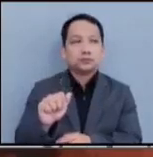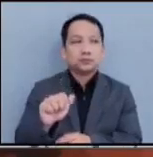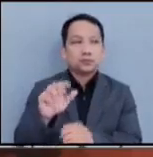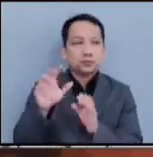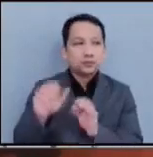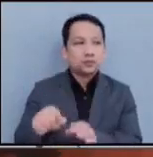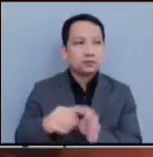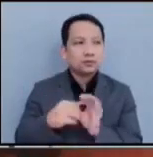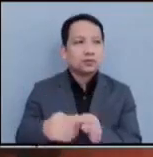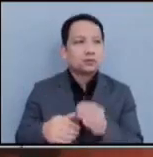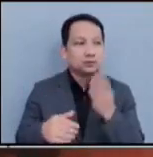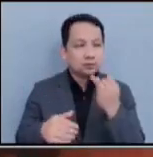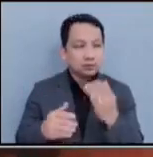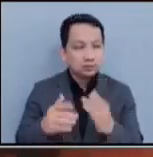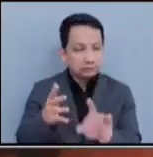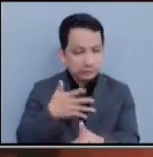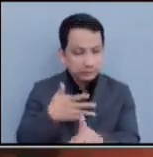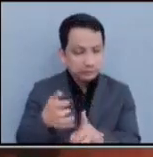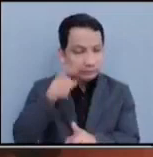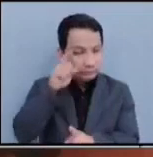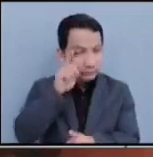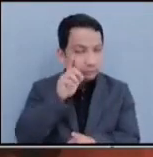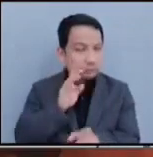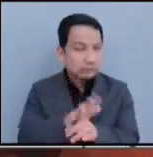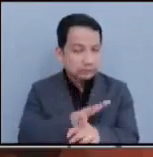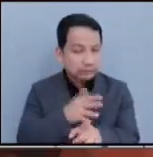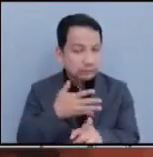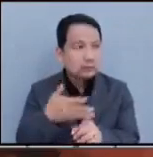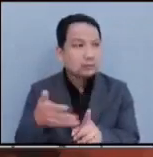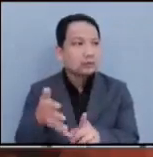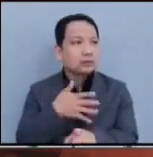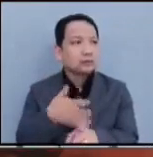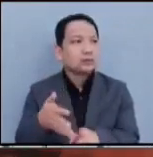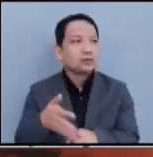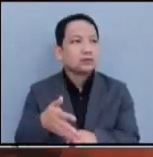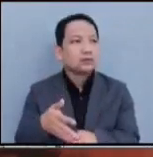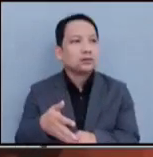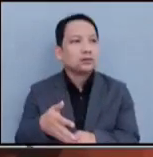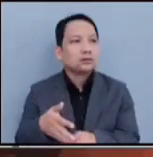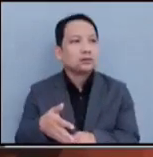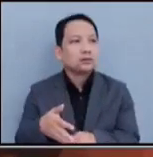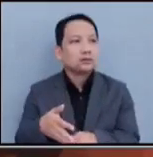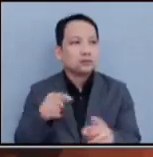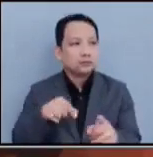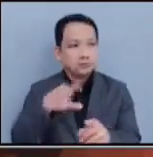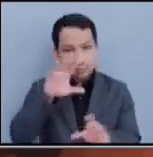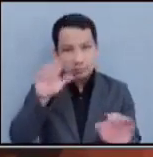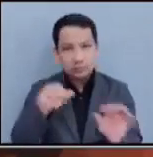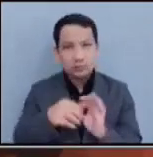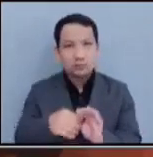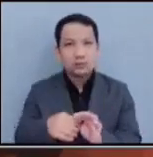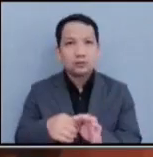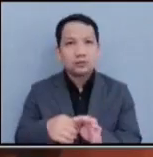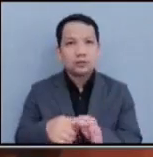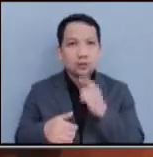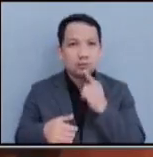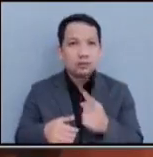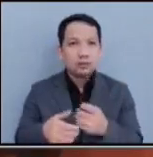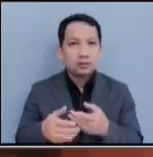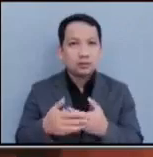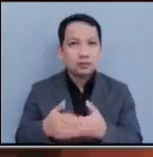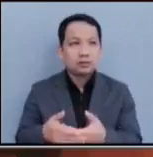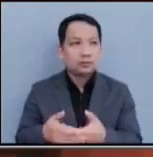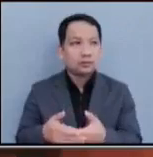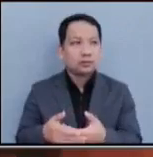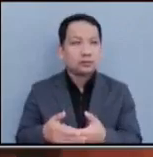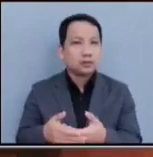matapos molestyahin ang isang taong gulang lamang na bata. Ang sospek, kapitbahay ng biktima at bagong salta lang